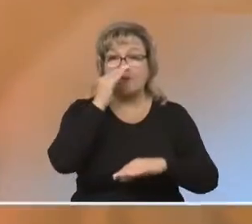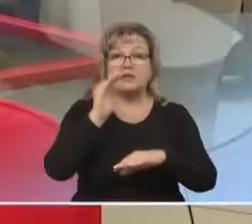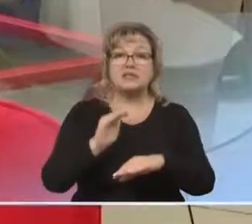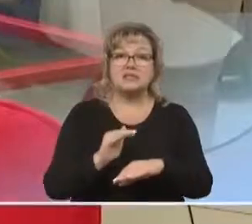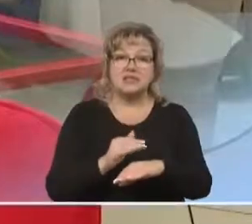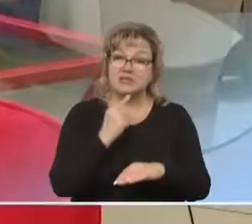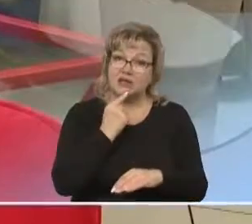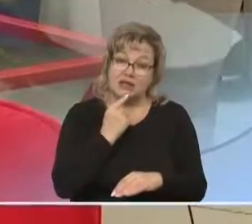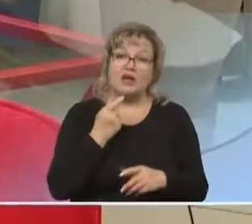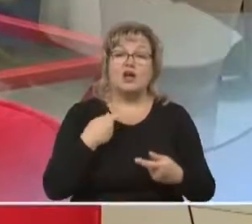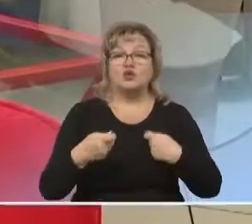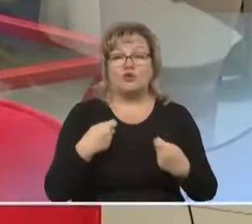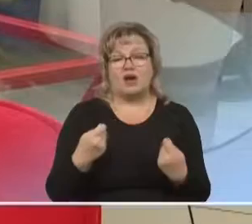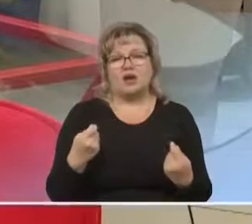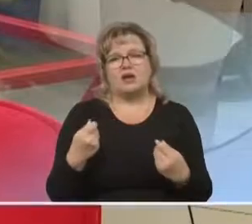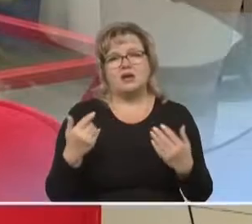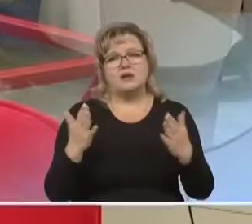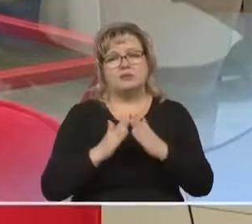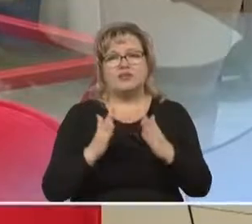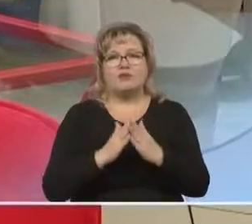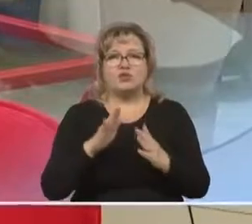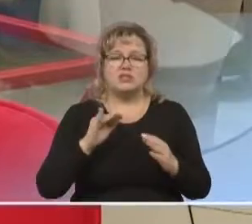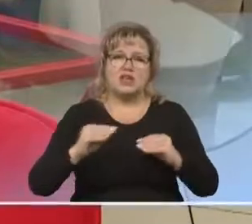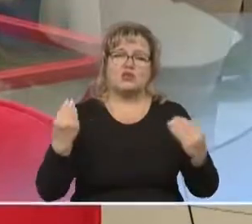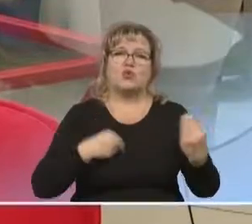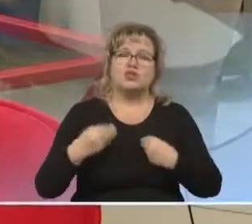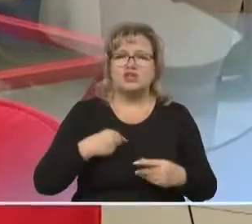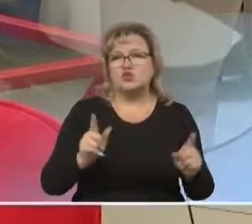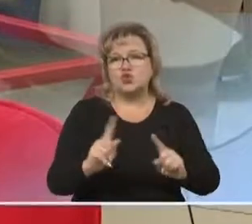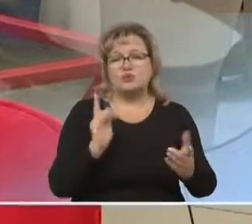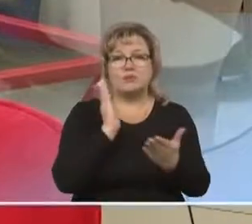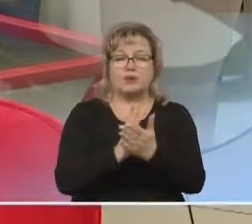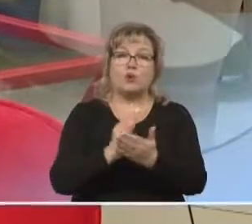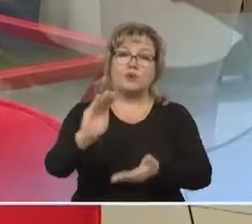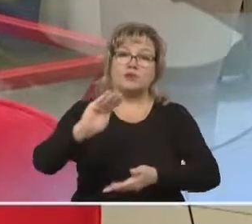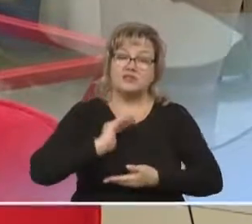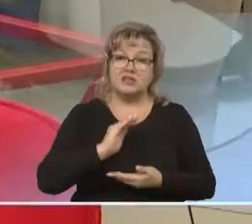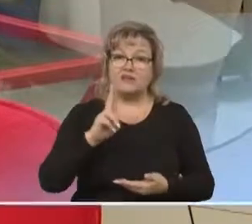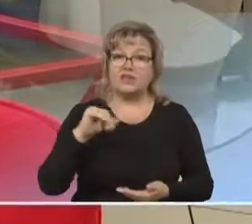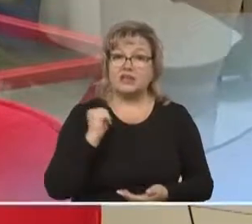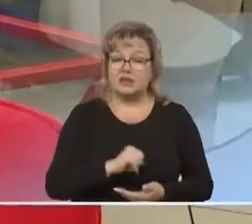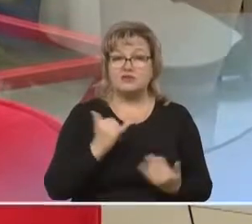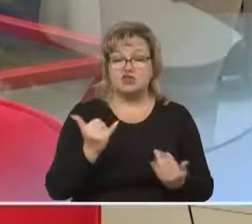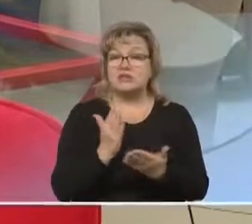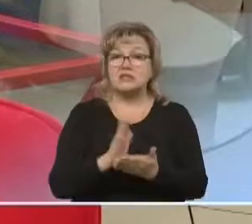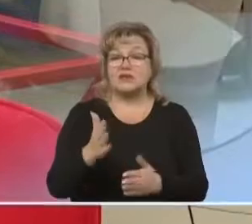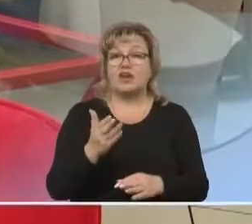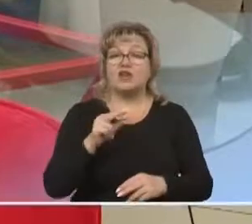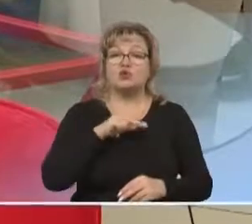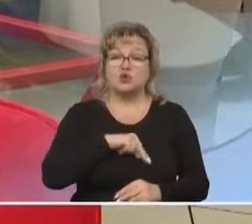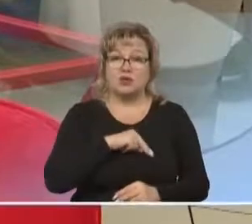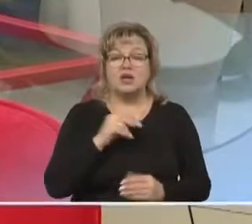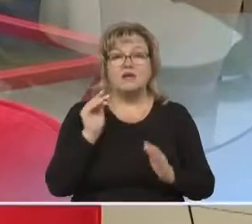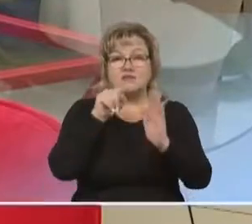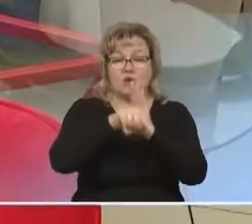товар. Купить одежду, бытовую технику или еще что-нибудь напрямую от производителя в Китае сейчас не составляет труда.